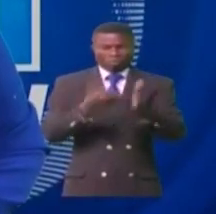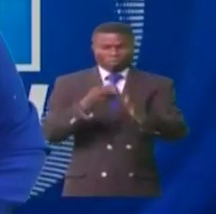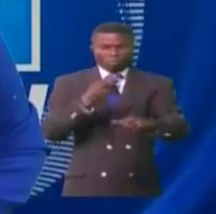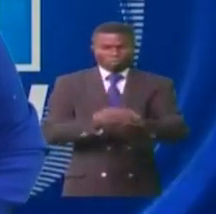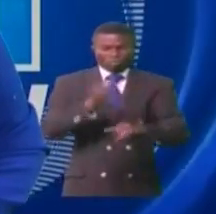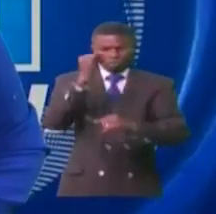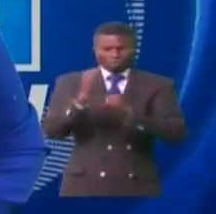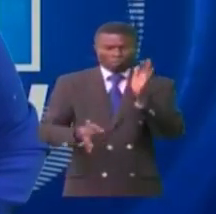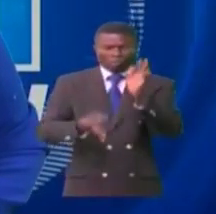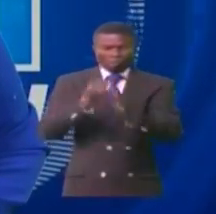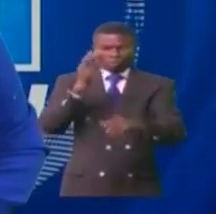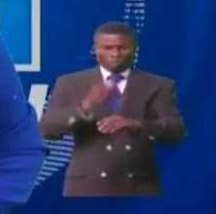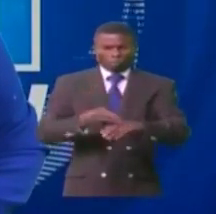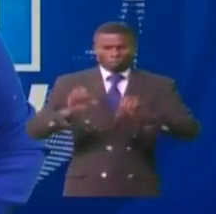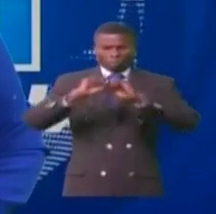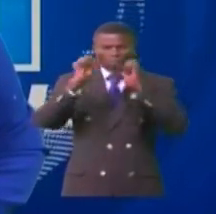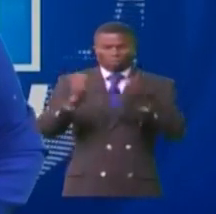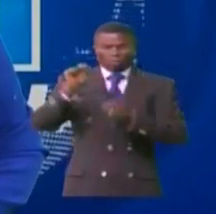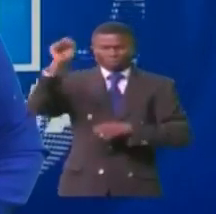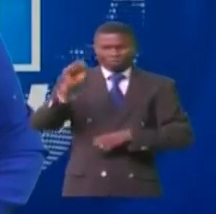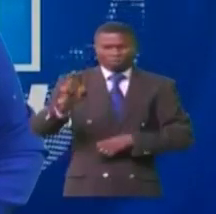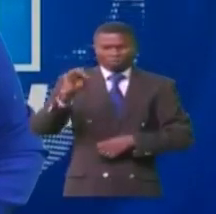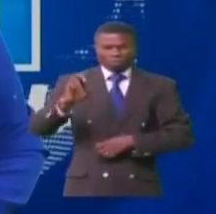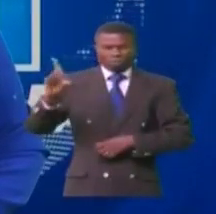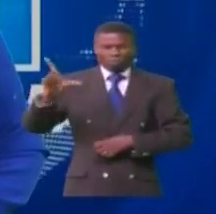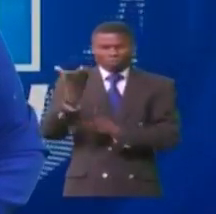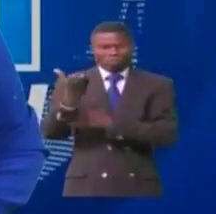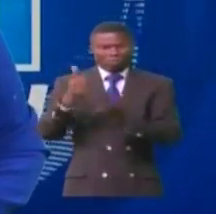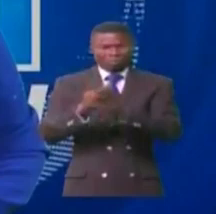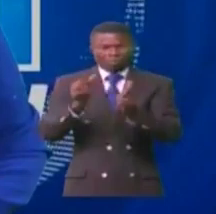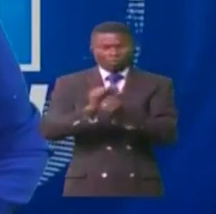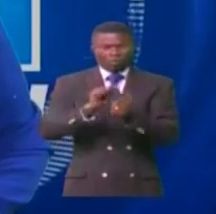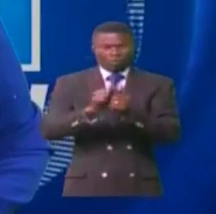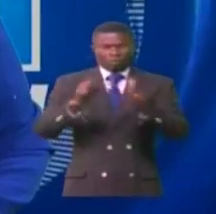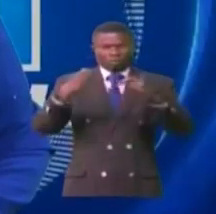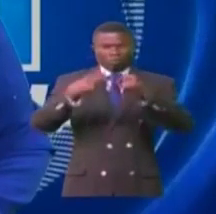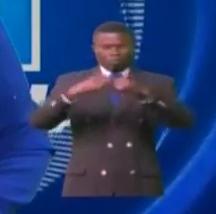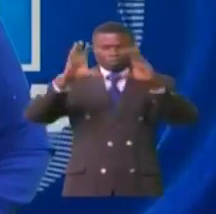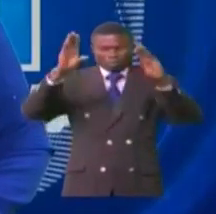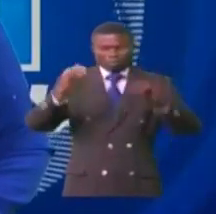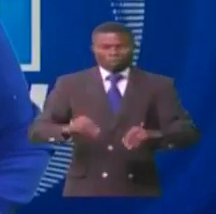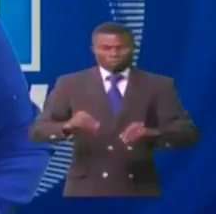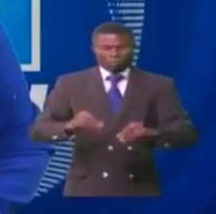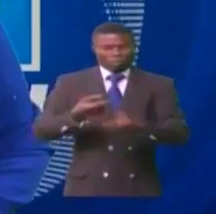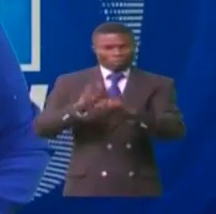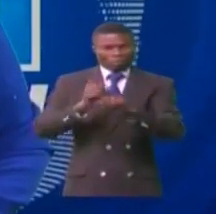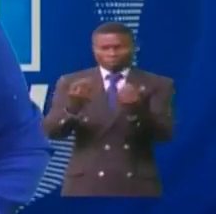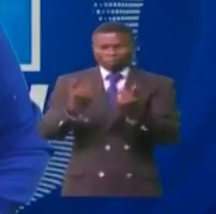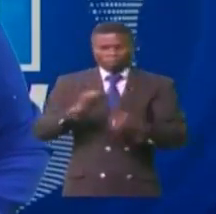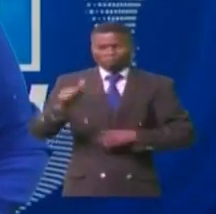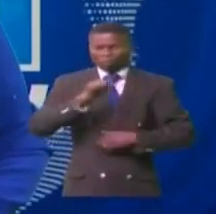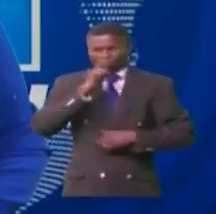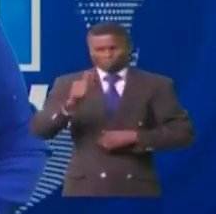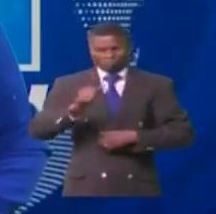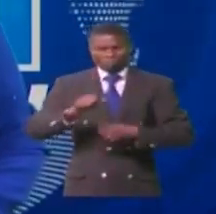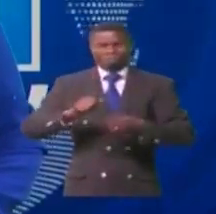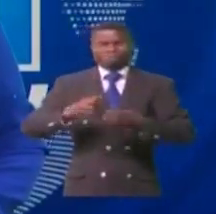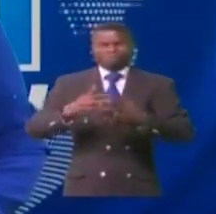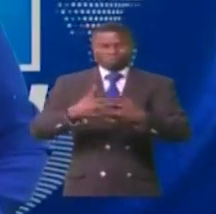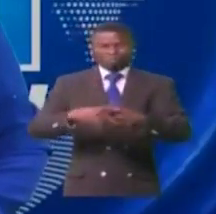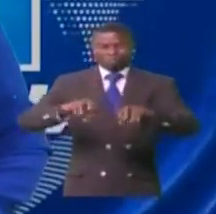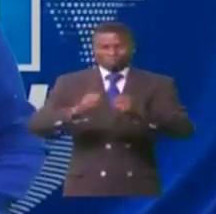à 13h. SNEL présente ses excuses pour ces désagréments indépendamment de sa bonne volonté.